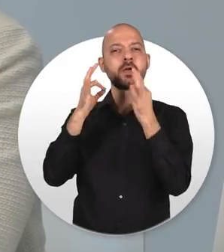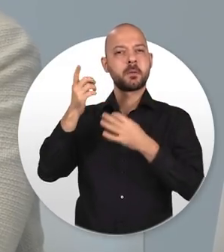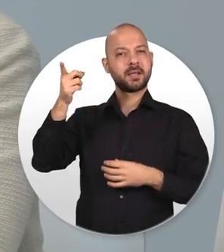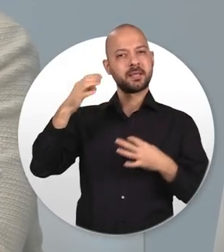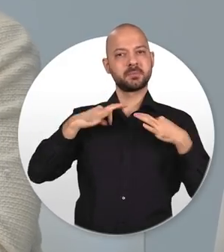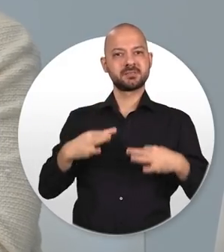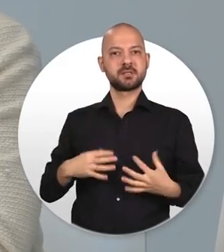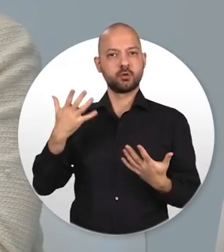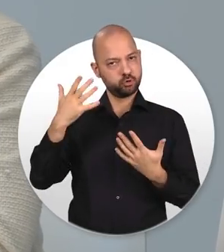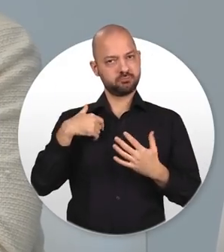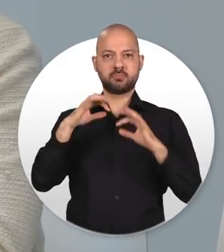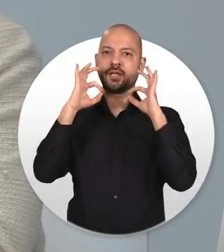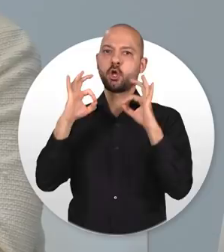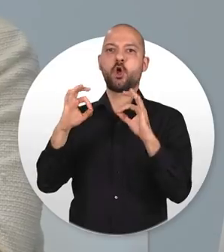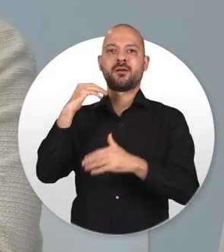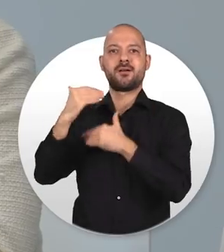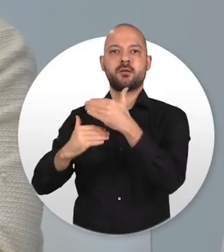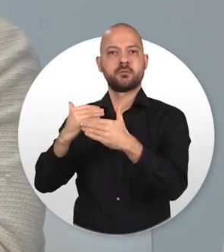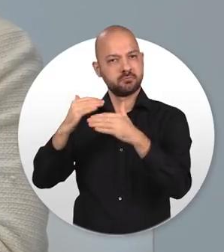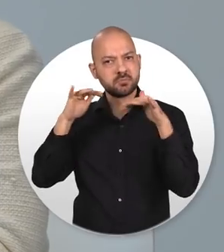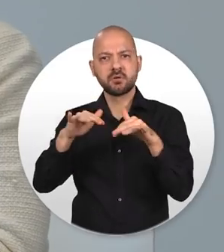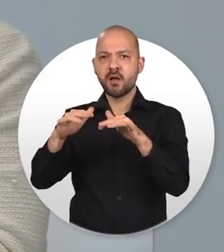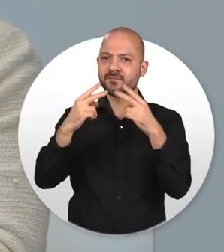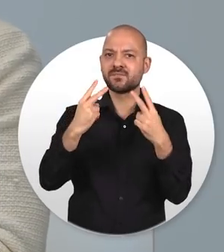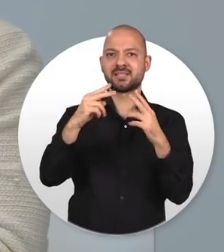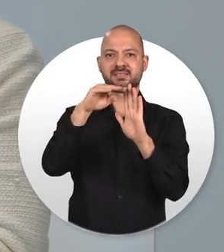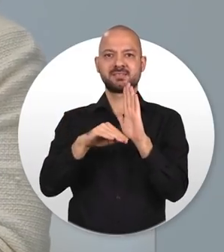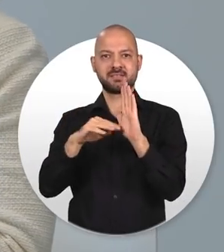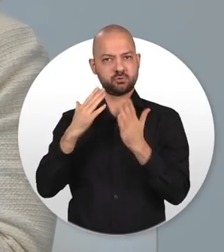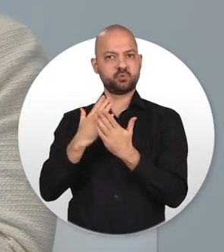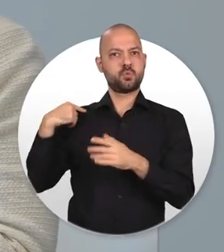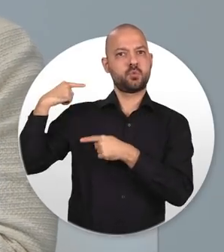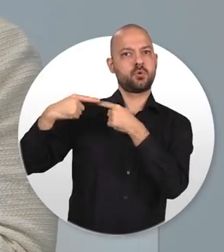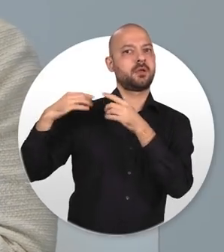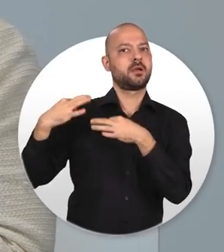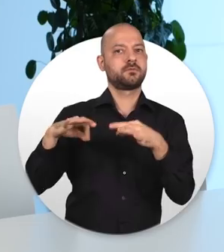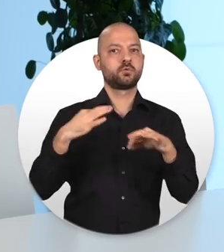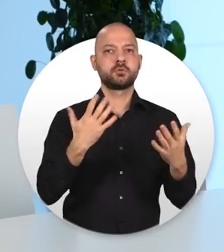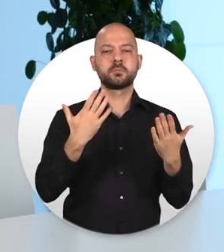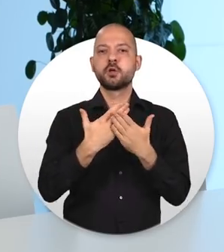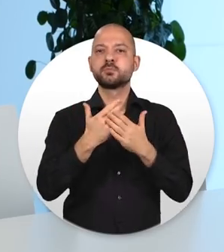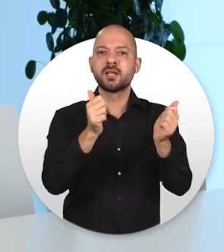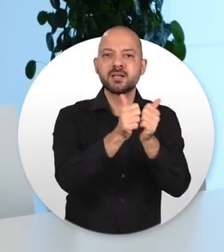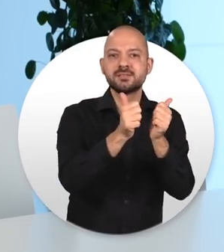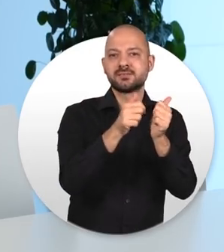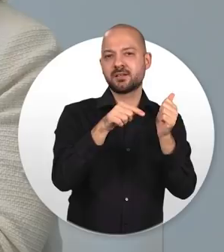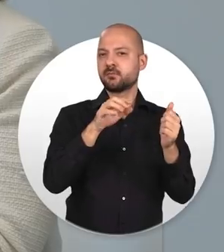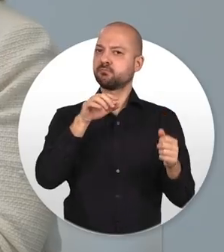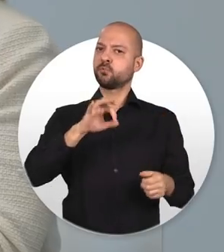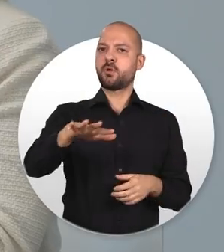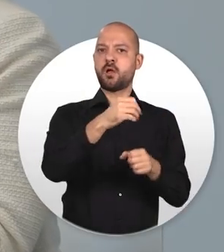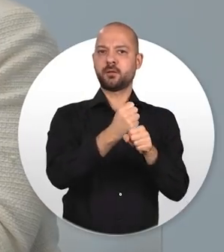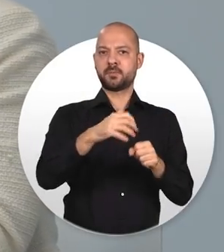Rängen. Im Familienministerium hat die letzten Jahre ganz konkret gemacht, mit ganz großen Gesetzen, wie dem Assistent an l'Inklusion dans l'Emploi, den hilft, dass die Leute besser